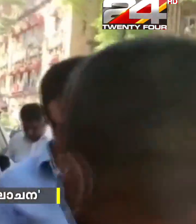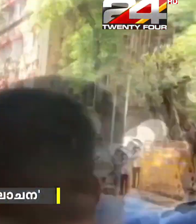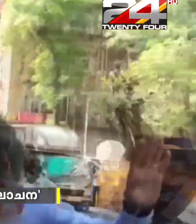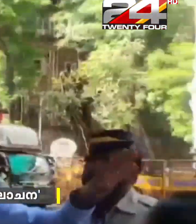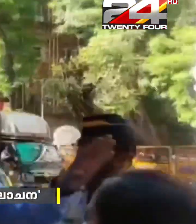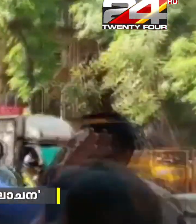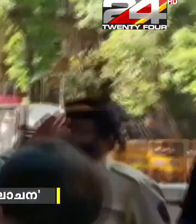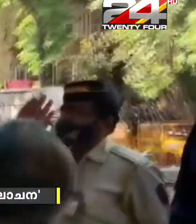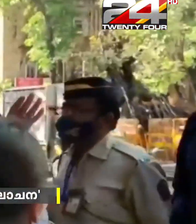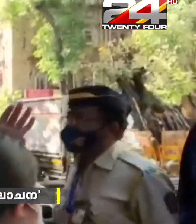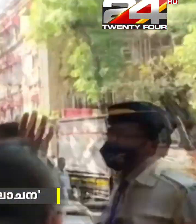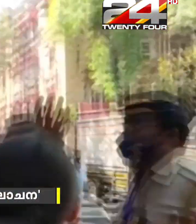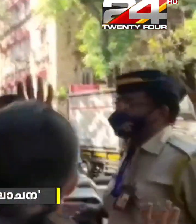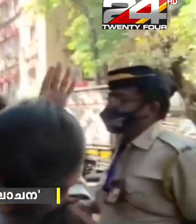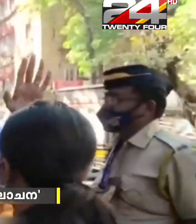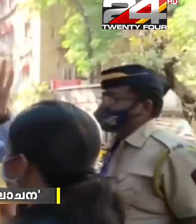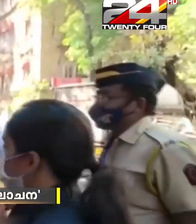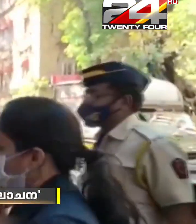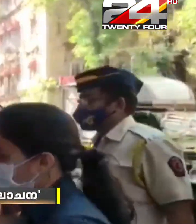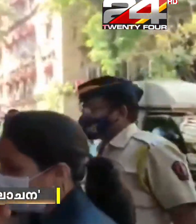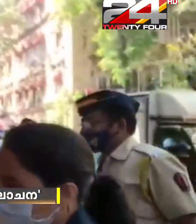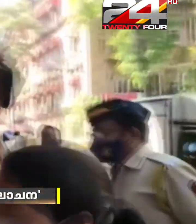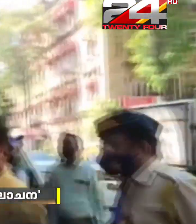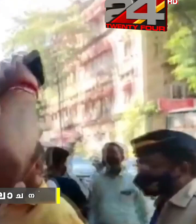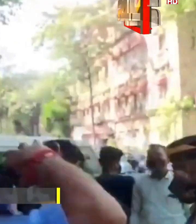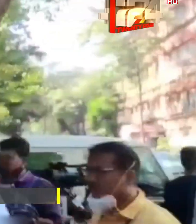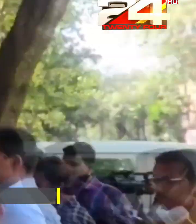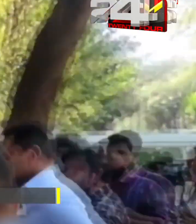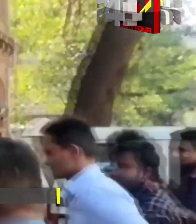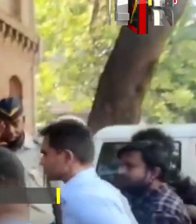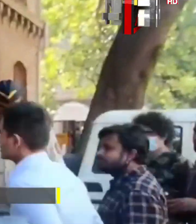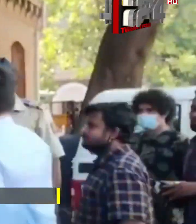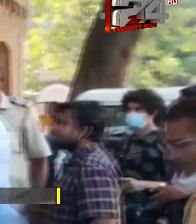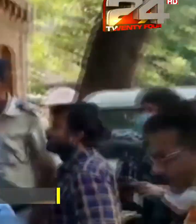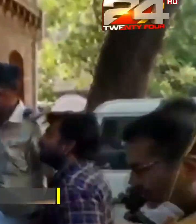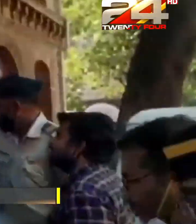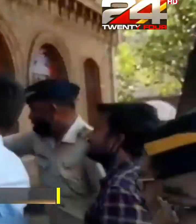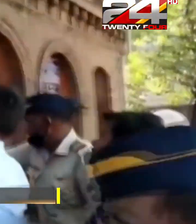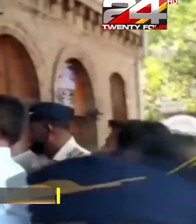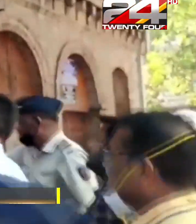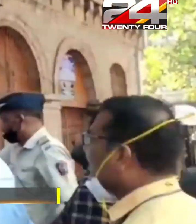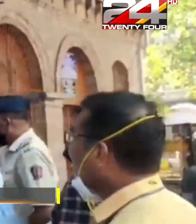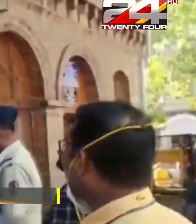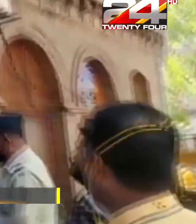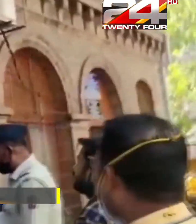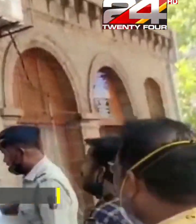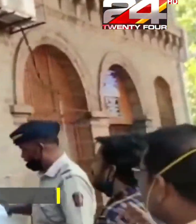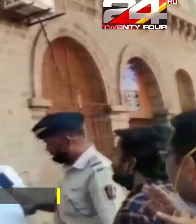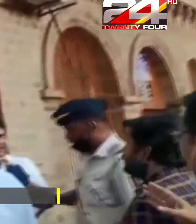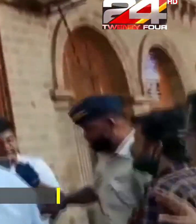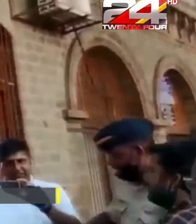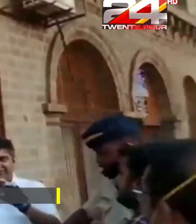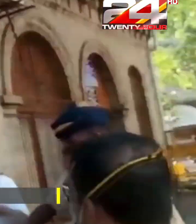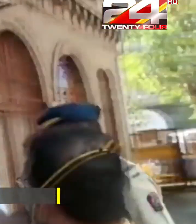അതീവ ഗൗരവകരമാണെന്ന് സമർത്ഥിക്കുകയാണ് CBI. സമീറിനും മറ്റു 4 പേർക്കുമെതിരായ കേസിലെ FIR വിവരങ്ങൾ ഇക്കാര്യം വിവരിക്കുന്നു. ആര്യൻ